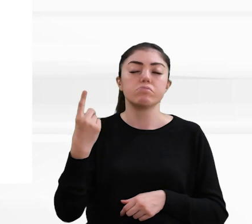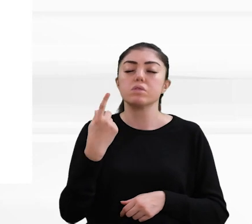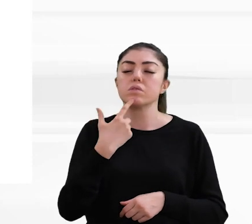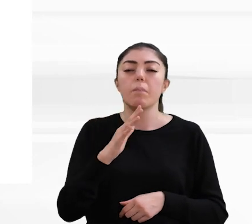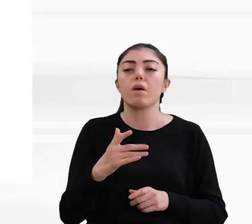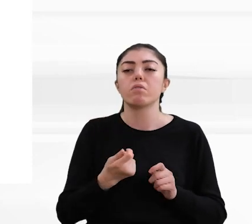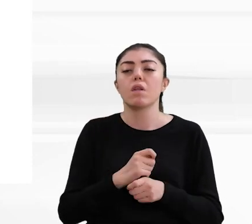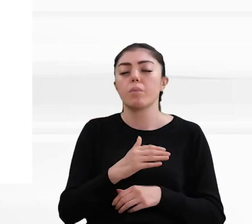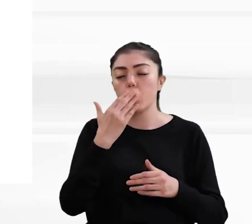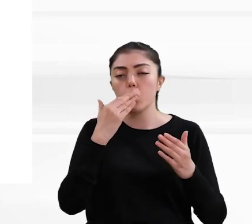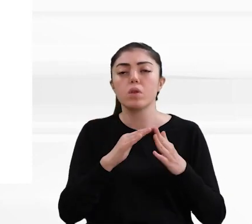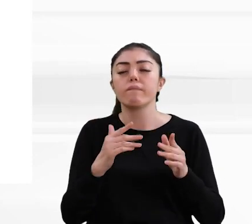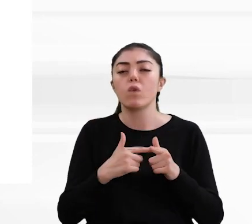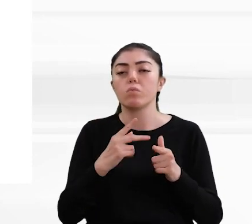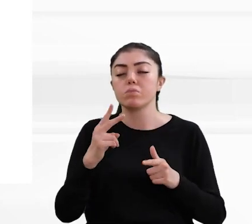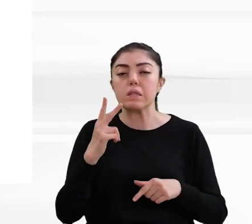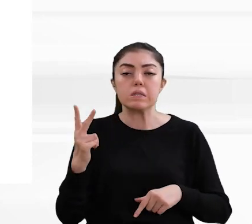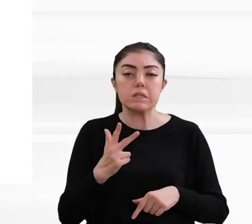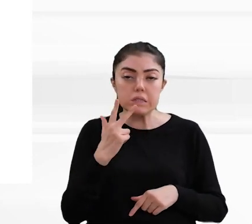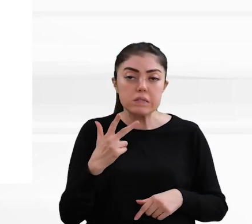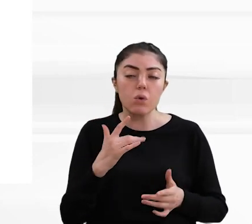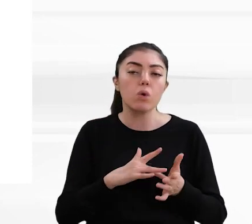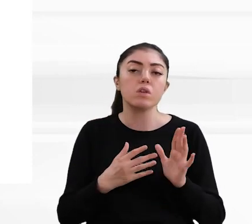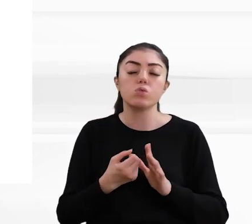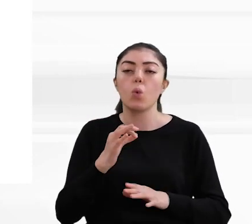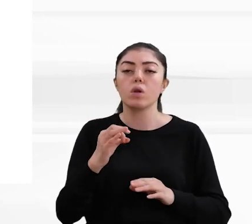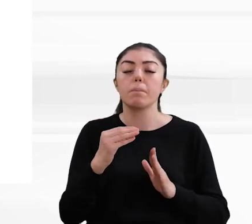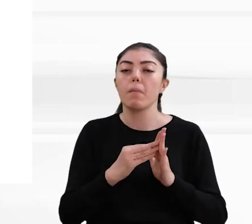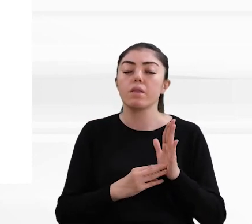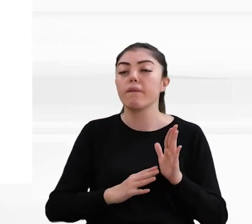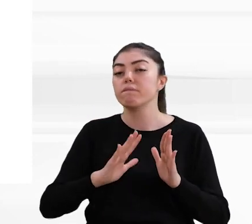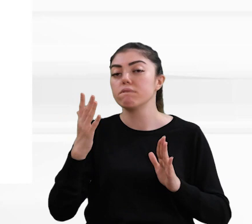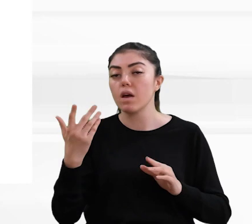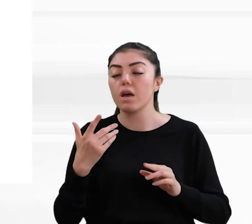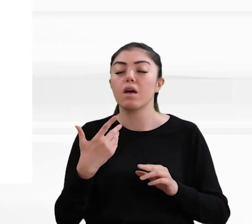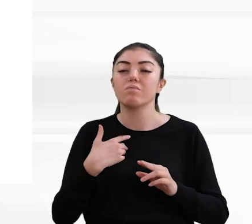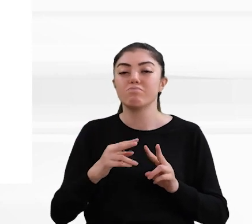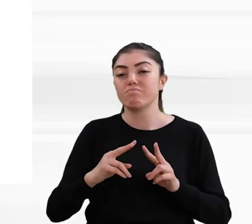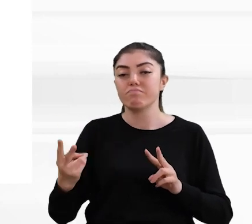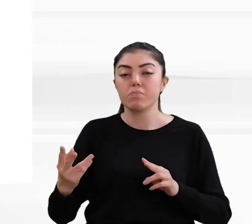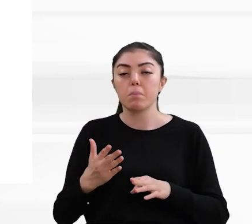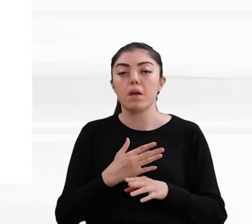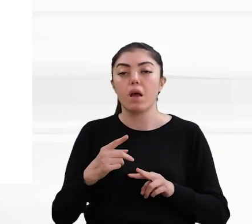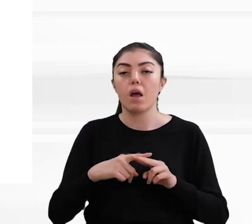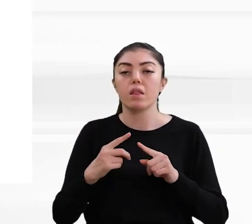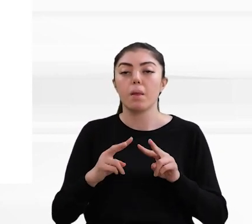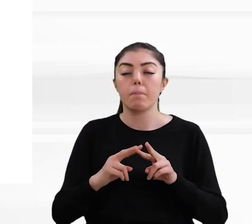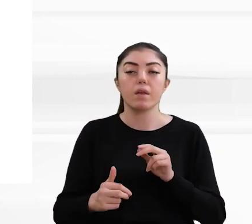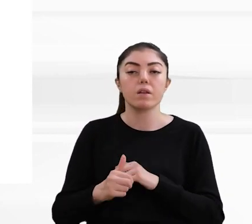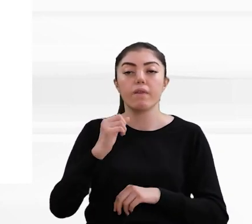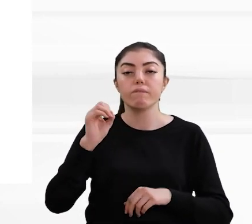olmaz Sadece Fotosentez hızı oluşan organik maddeye dayanılarak gördüğümüz var